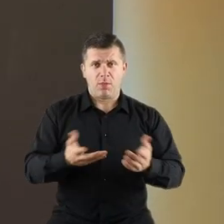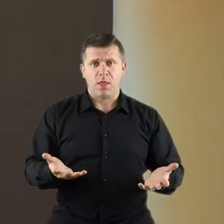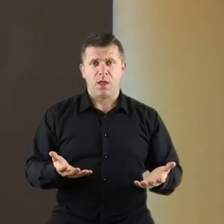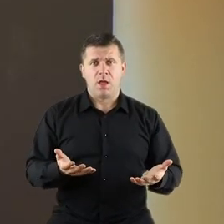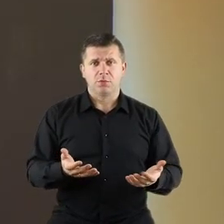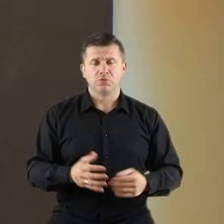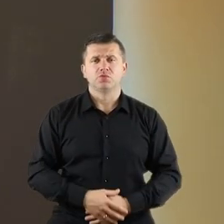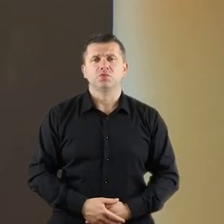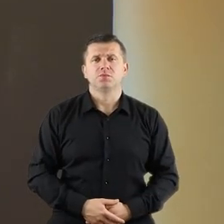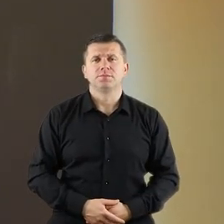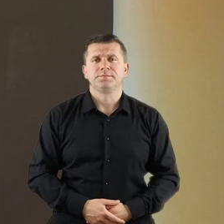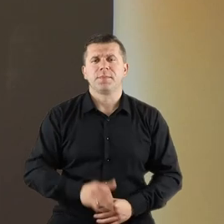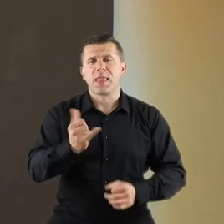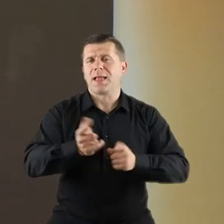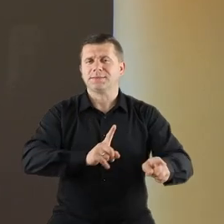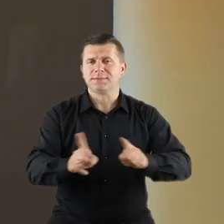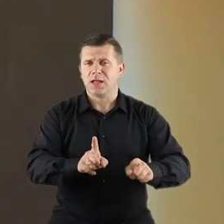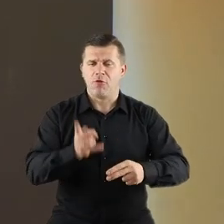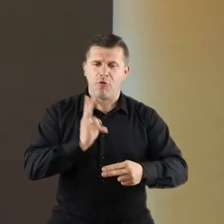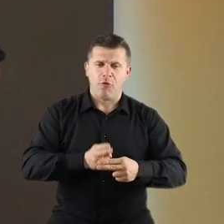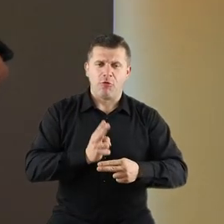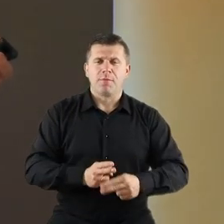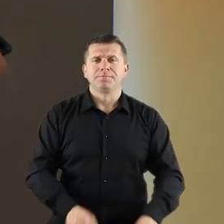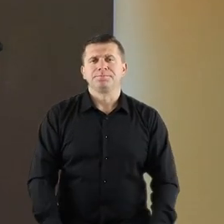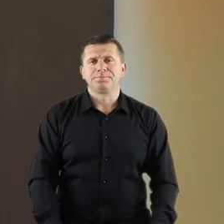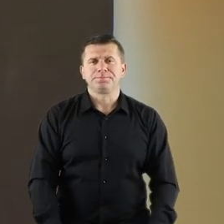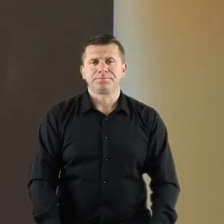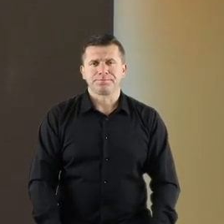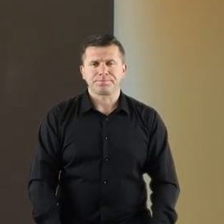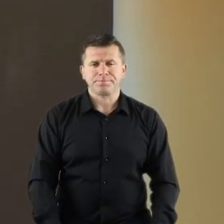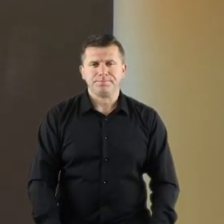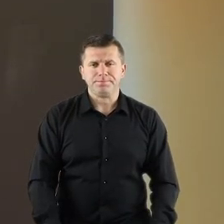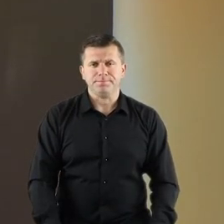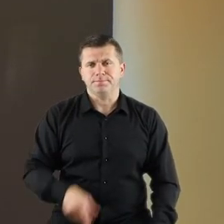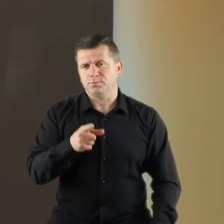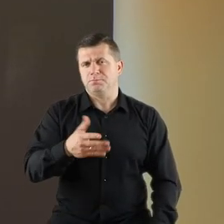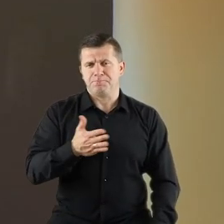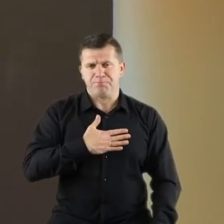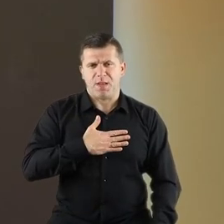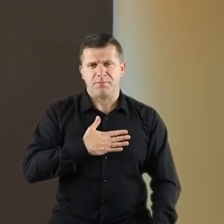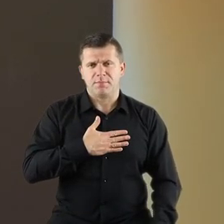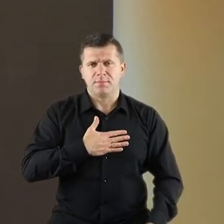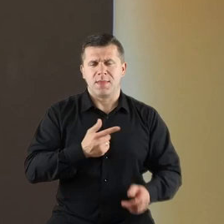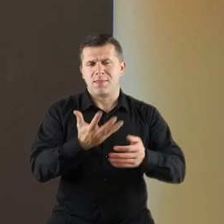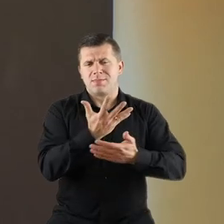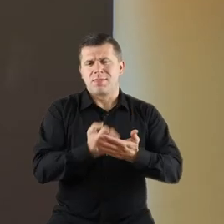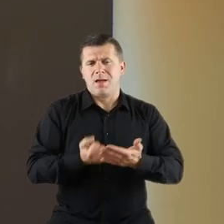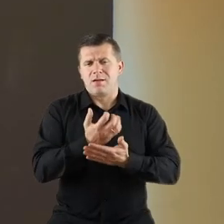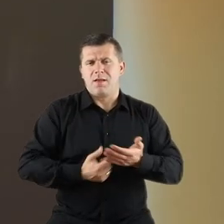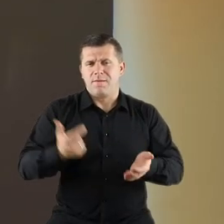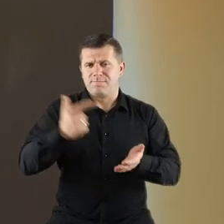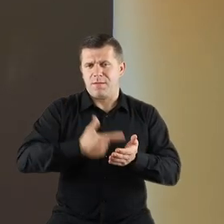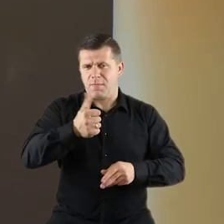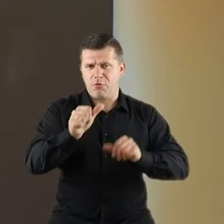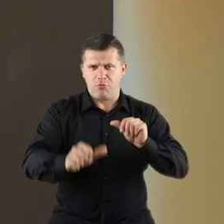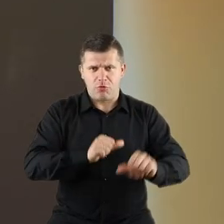wykonać na jakimś znaku choroby i tutaj mam z nagrania z 2001